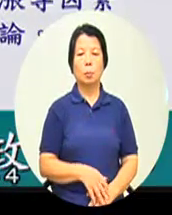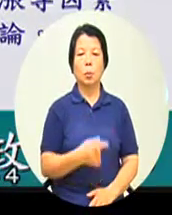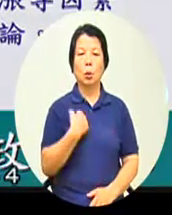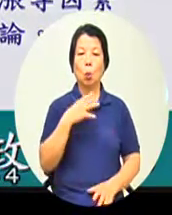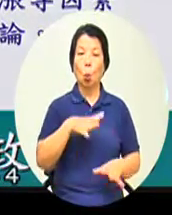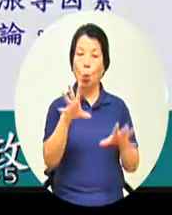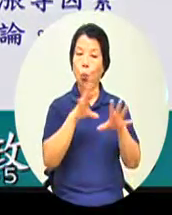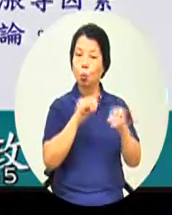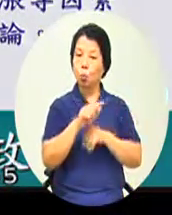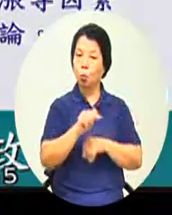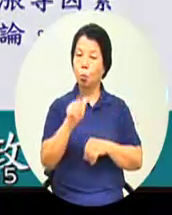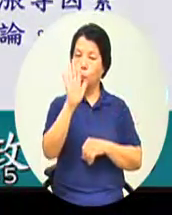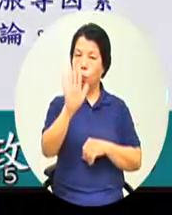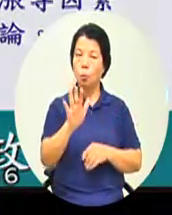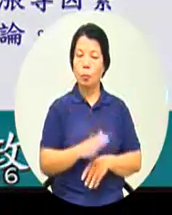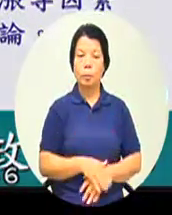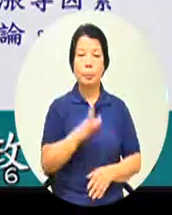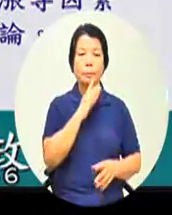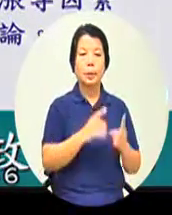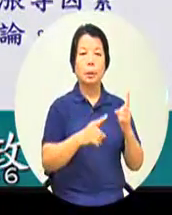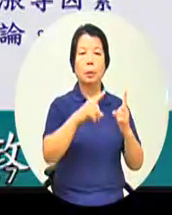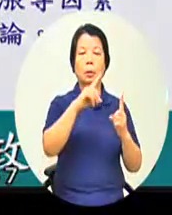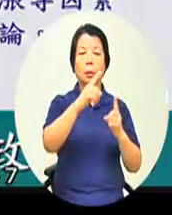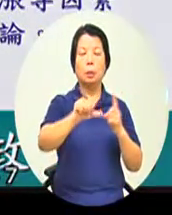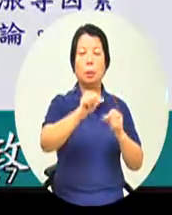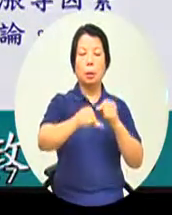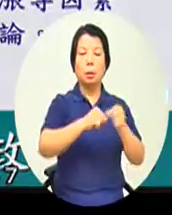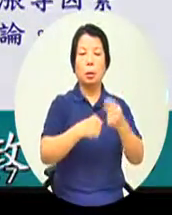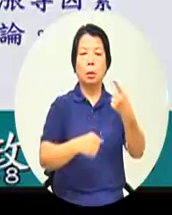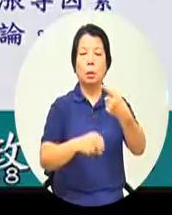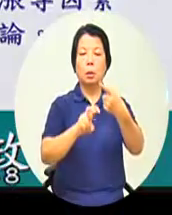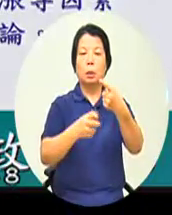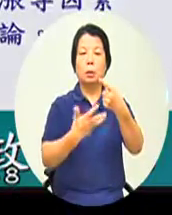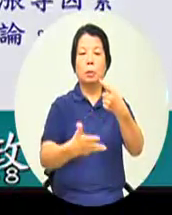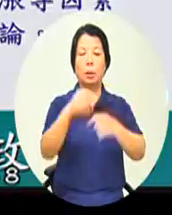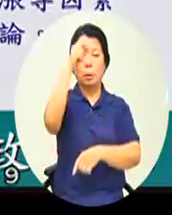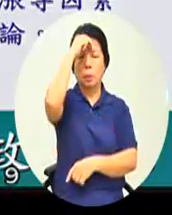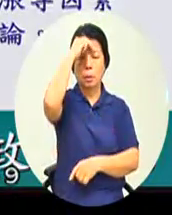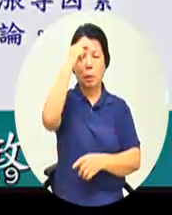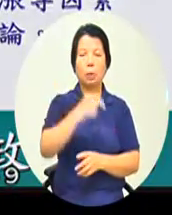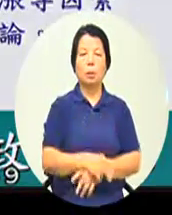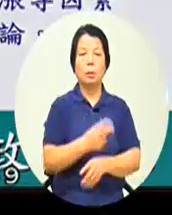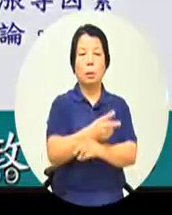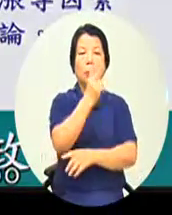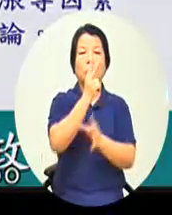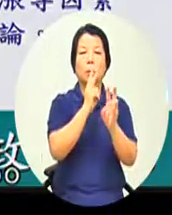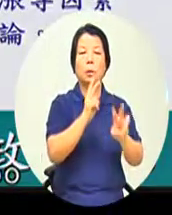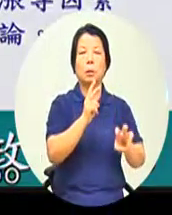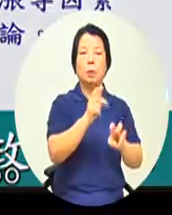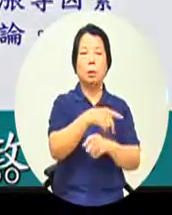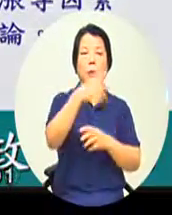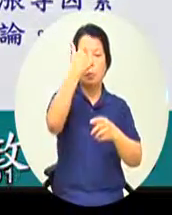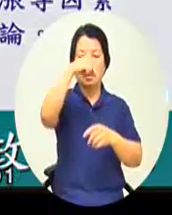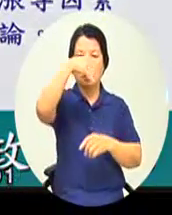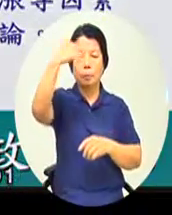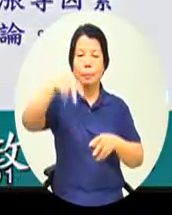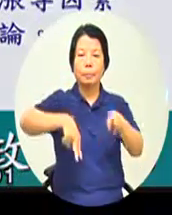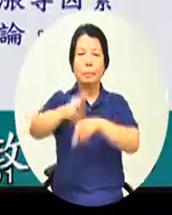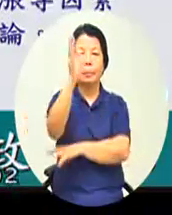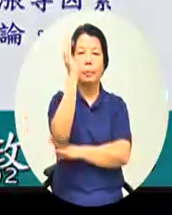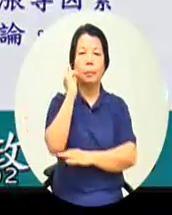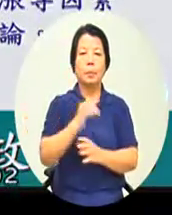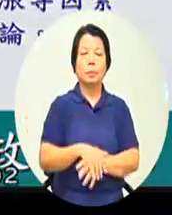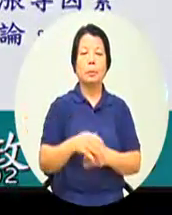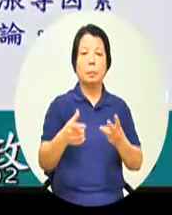料哦，是恁105年1月28日下午2:30，在凤山行政中心第四会